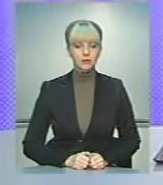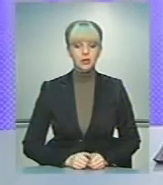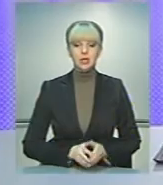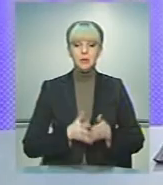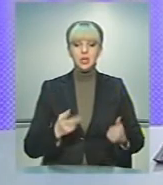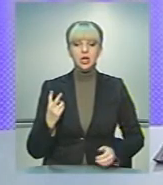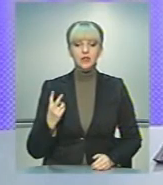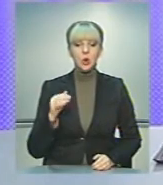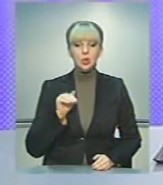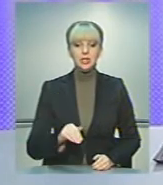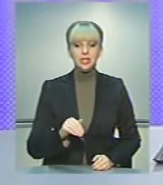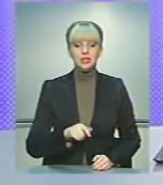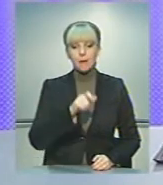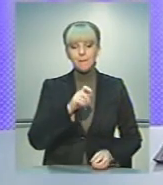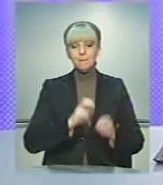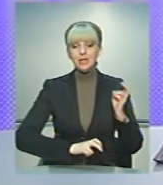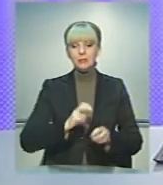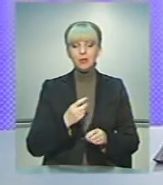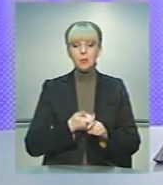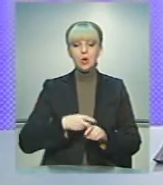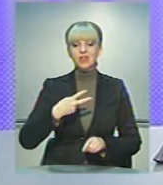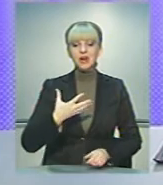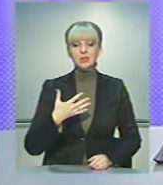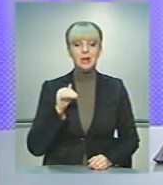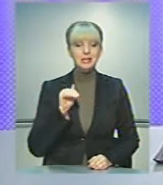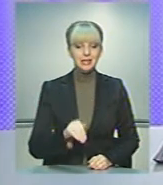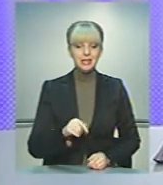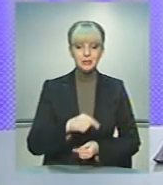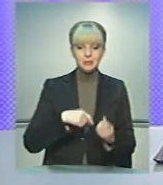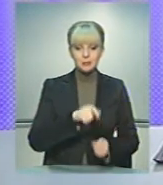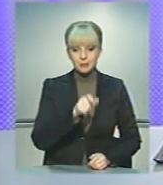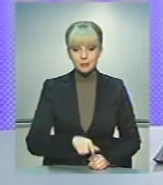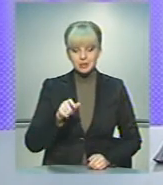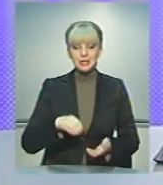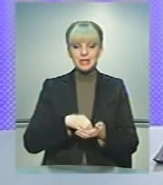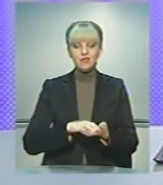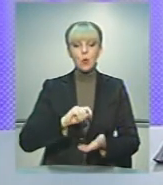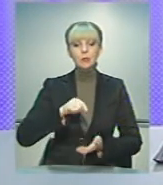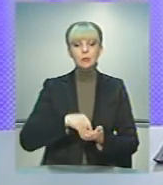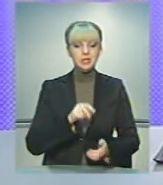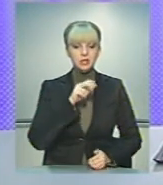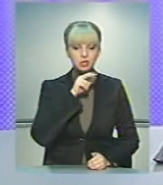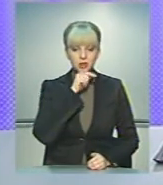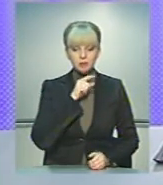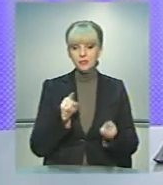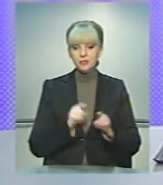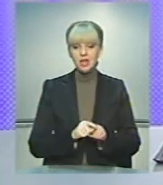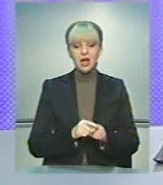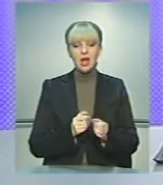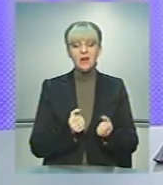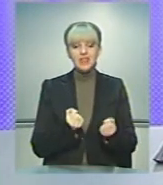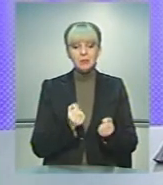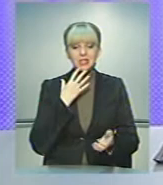Більше 2000 підприємств та понад 25 тисяч підприємців зареєстровані у місті Чернівці. Втім, втримати